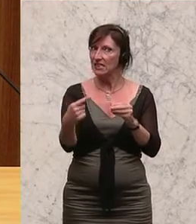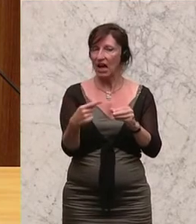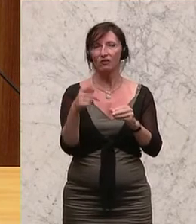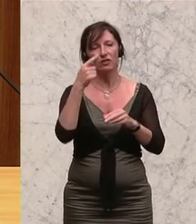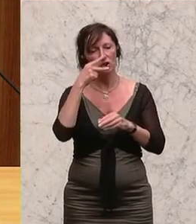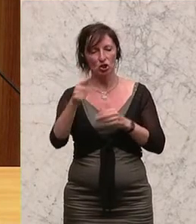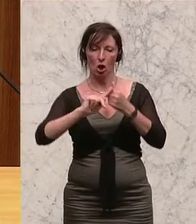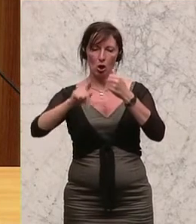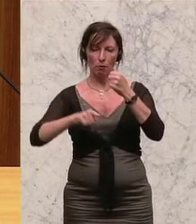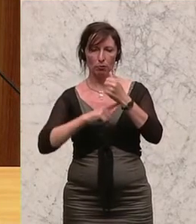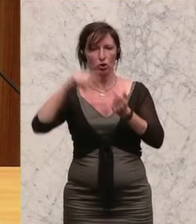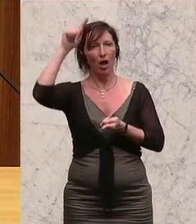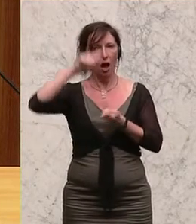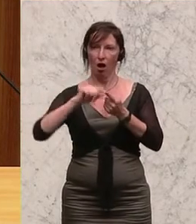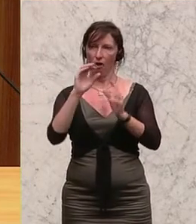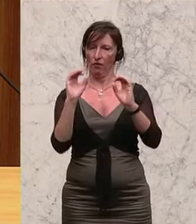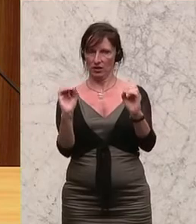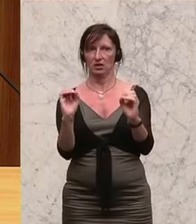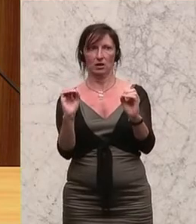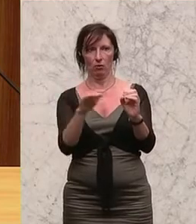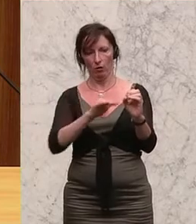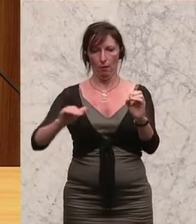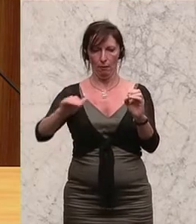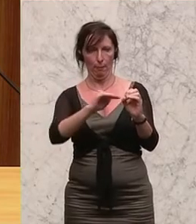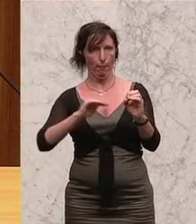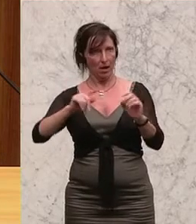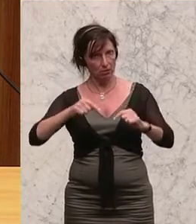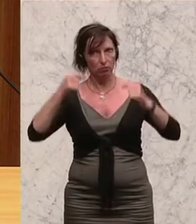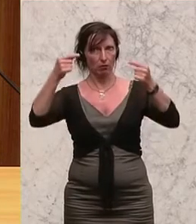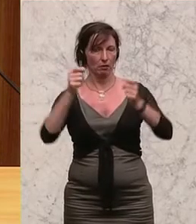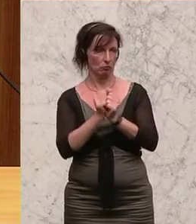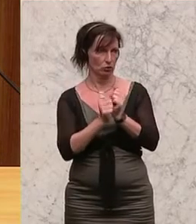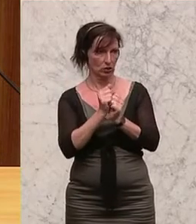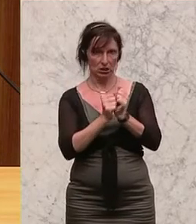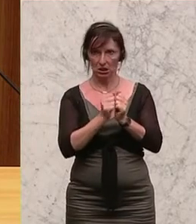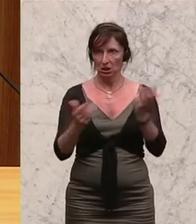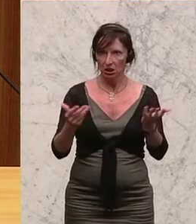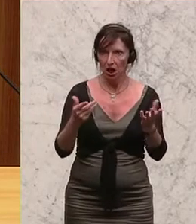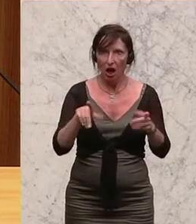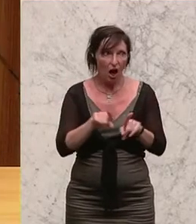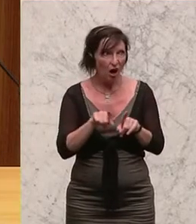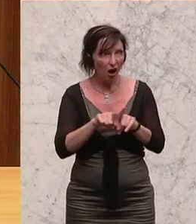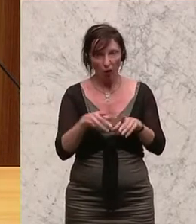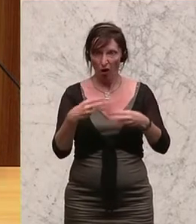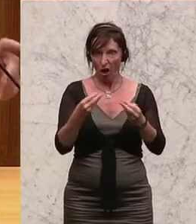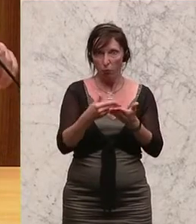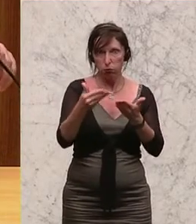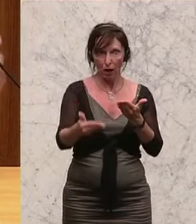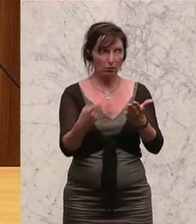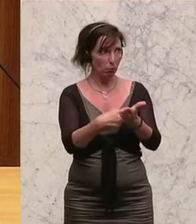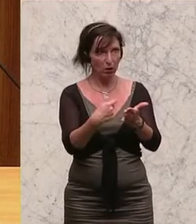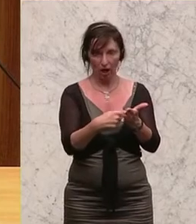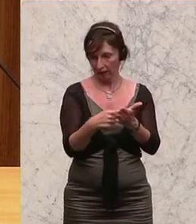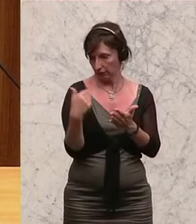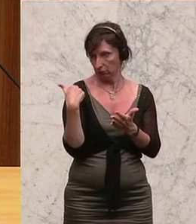um, weil ich habe den Eindruck, dass dieser ganze Förderungsbereich sich schon in Richtung Erbpacht bewegt, insoweit, dass einfach die Beträge, die